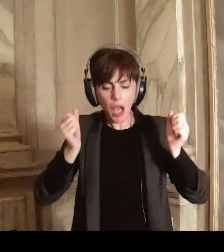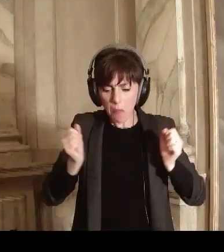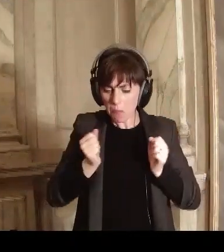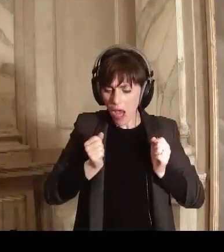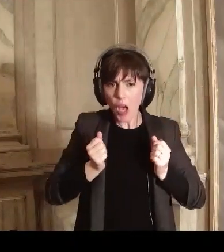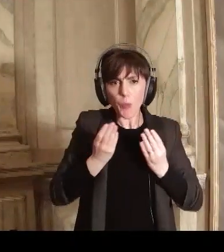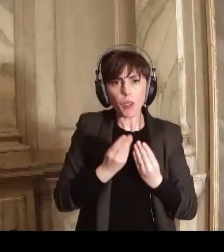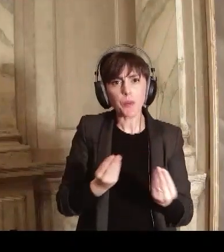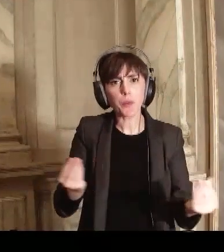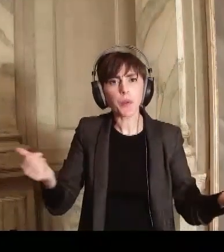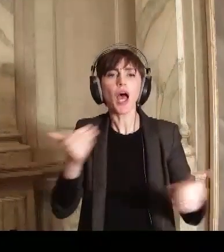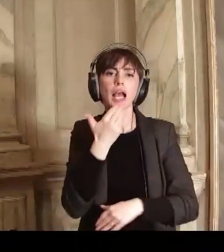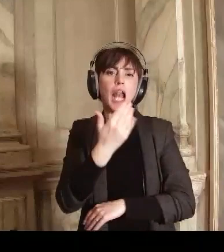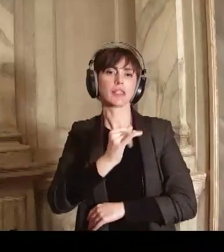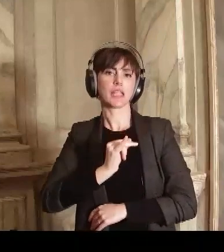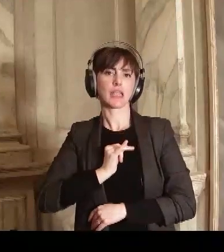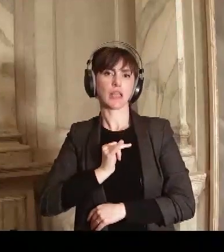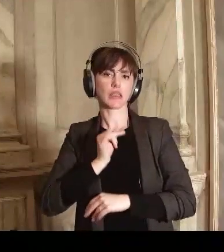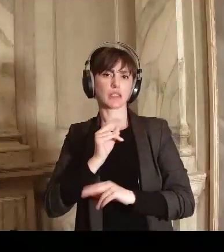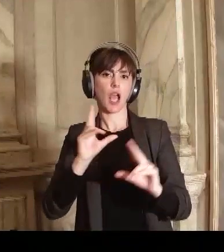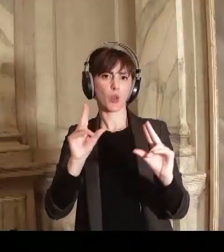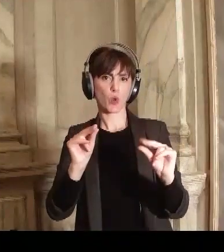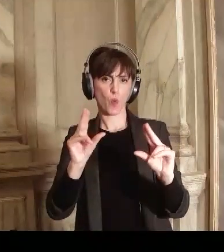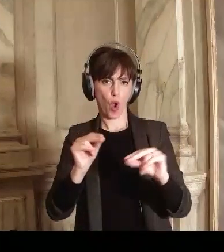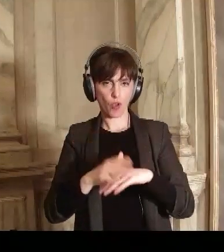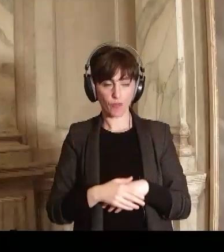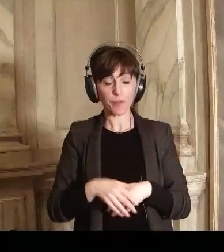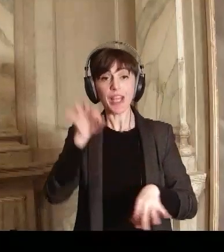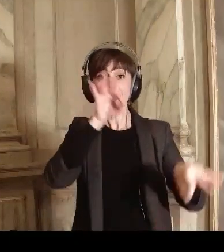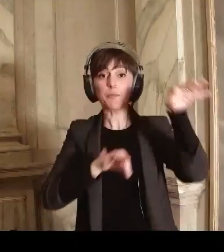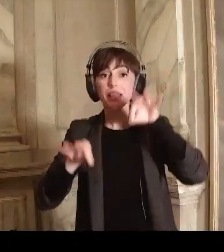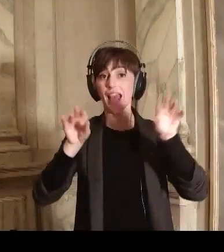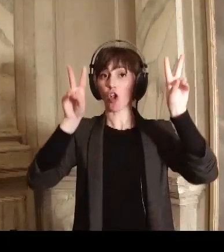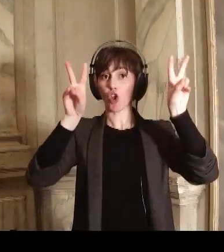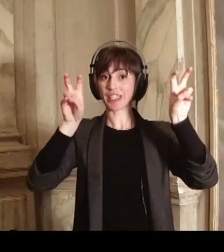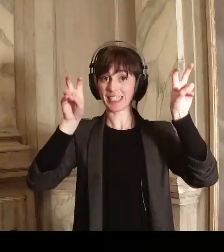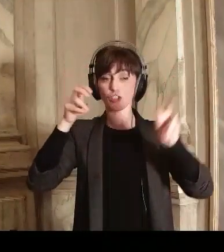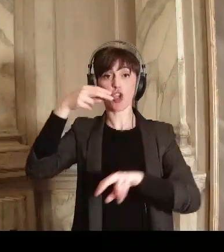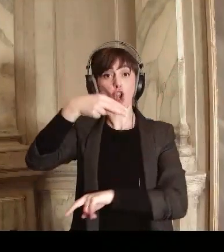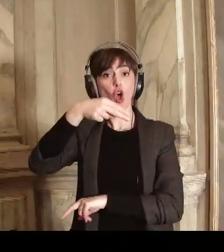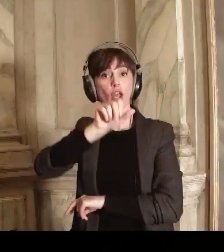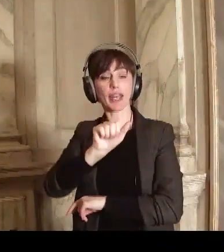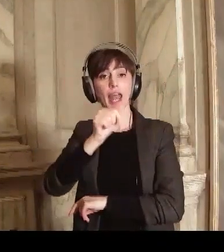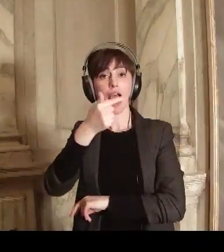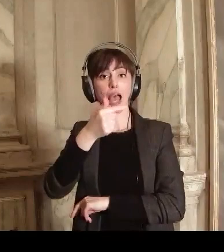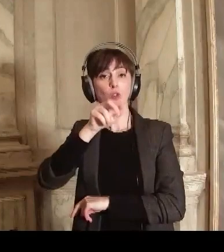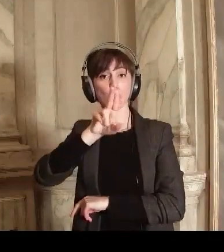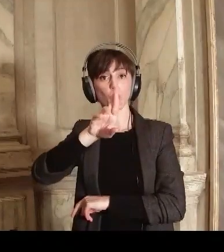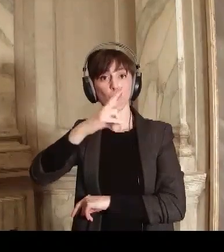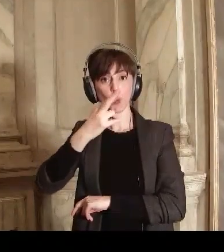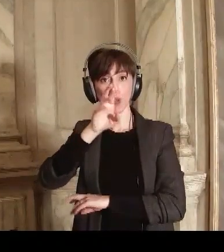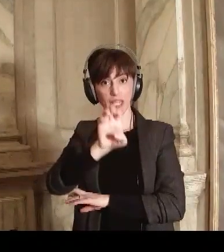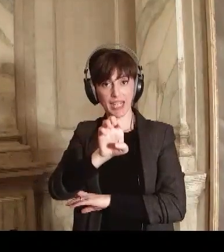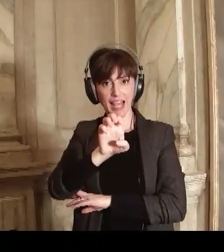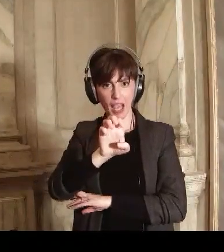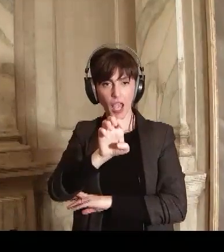un'identità ricomposta. Con lo spettacolo Nature, frutto di una ricerca degli ultimi anni, Punso e la Compagnia